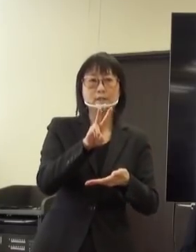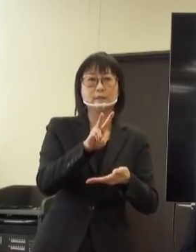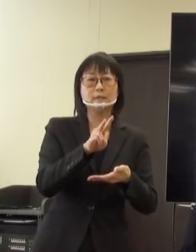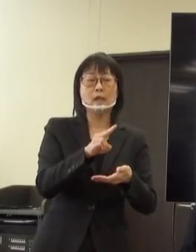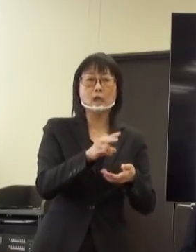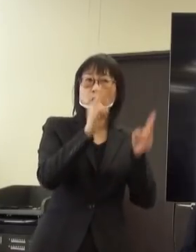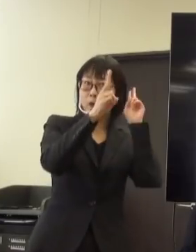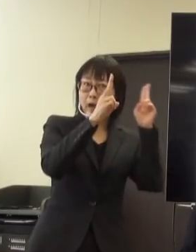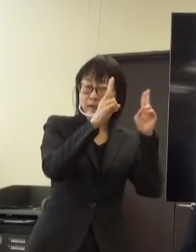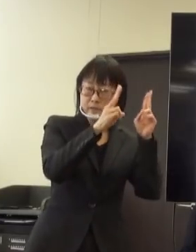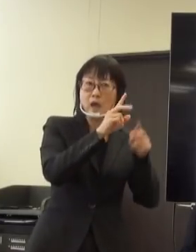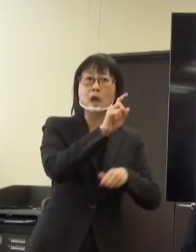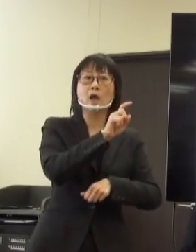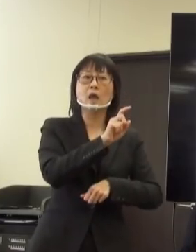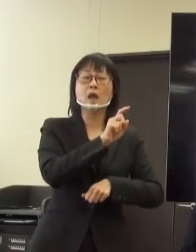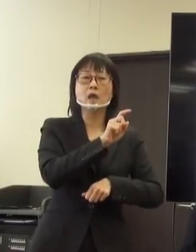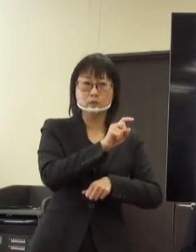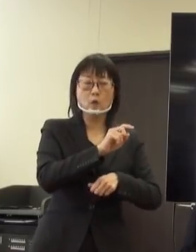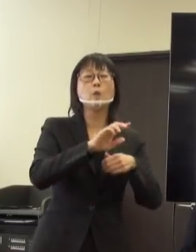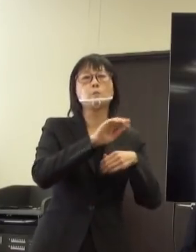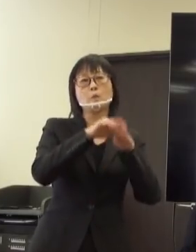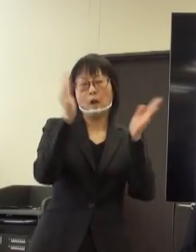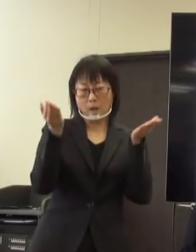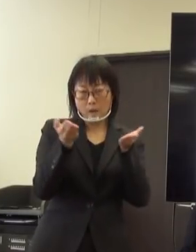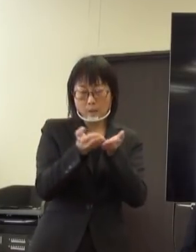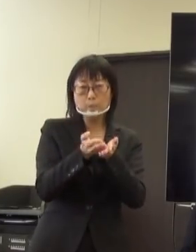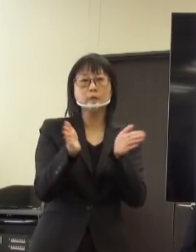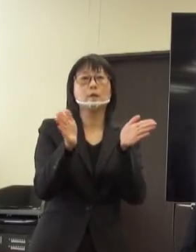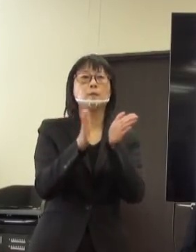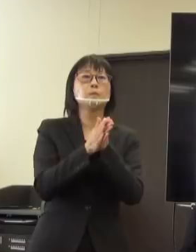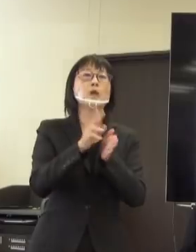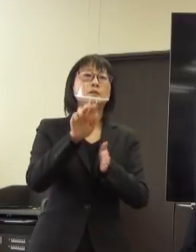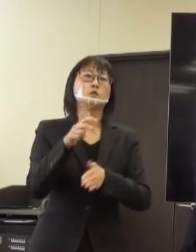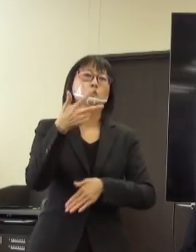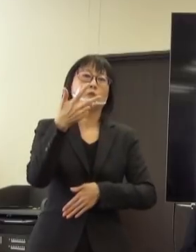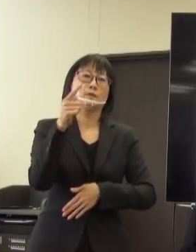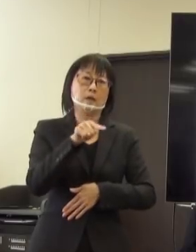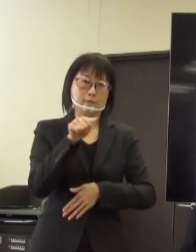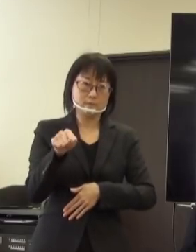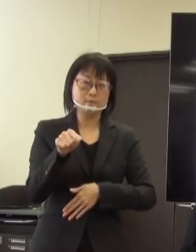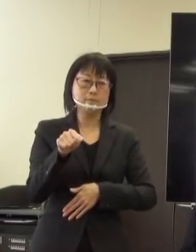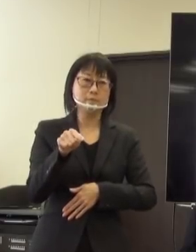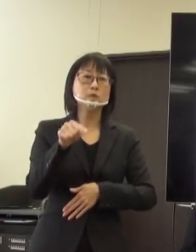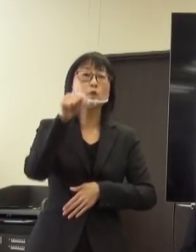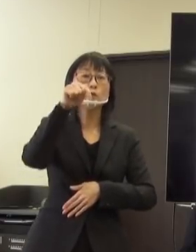。この職員の12名の中には医師は含まれておりません。